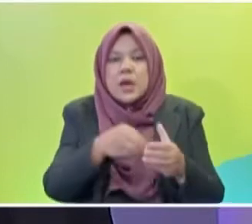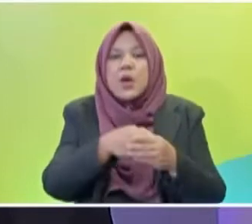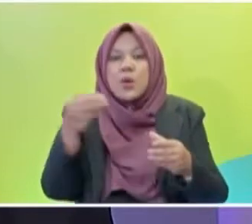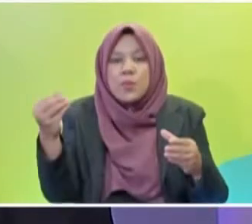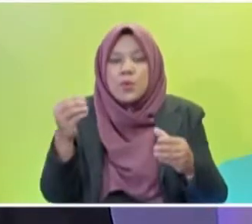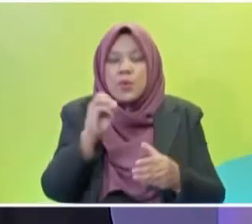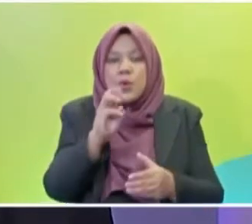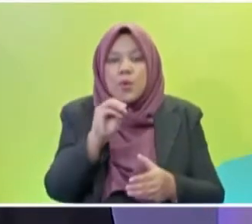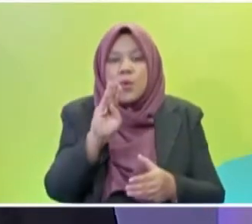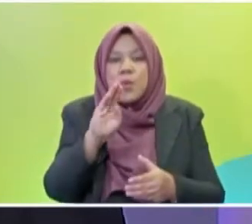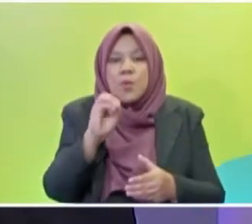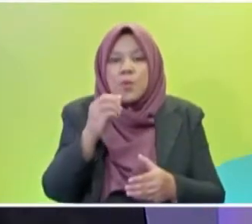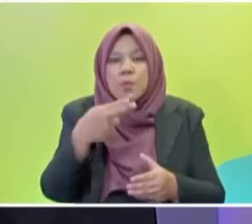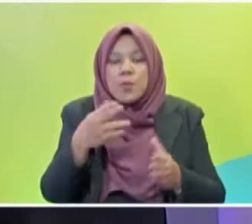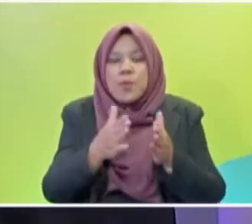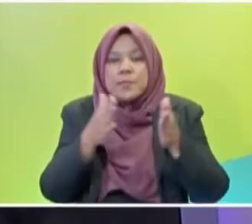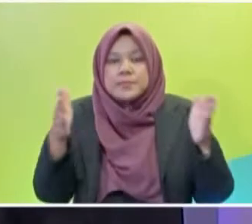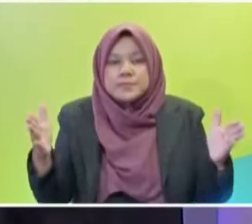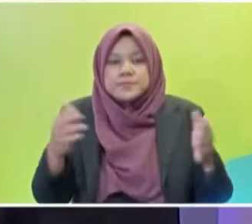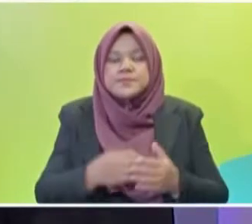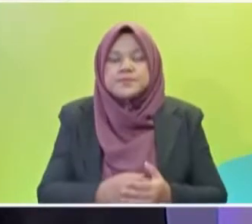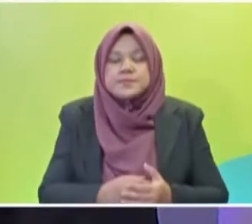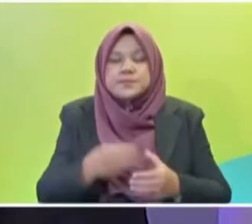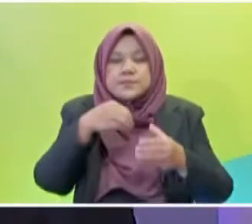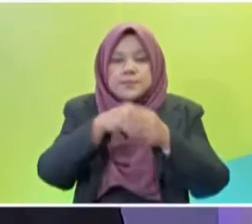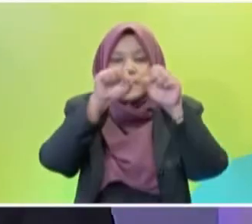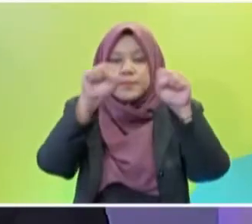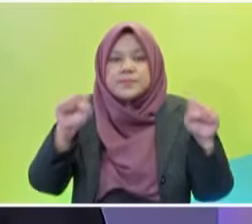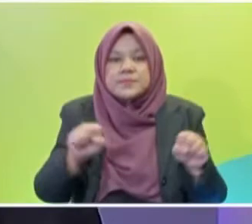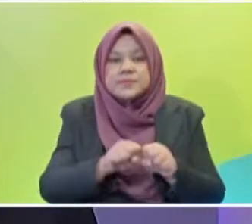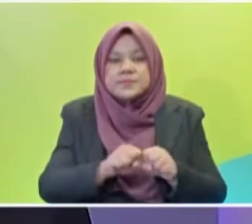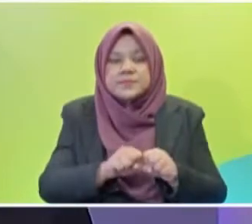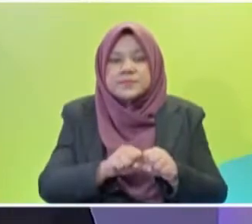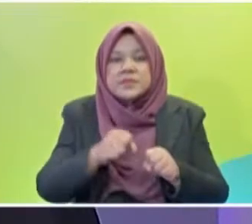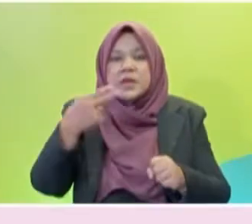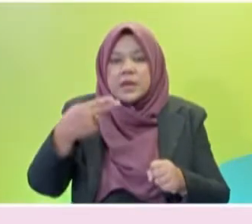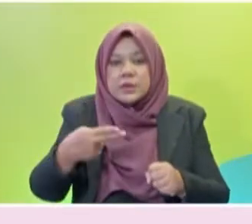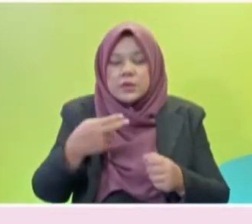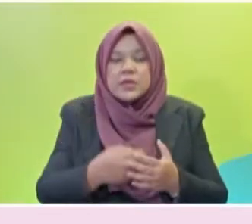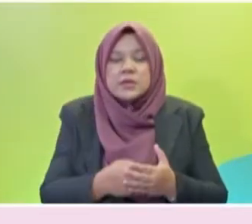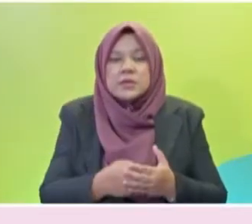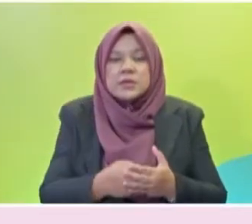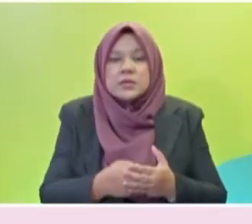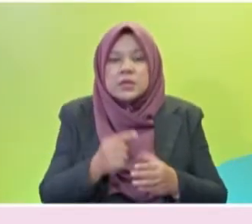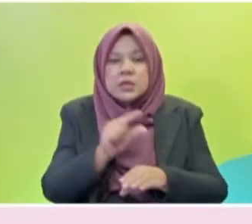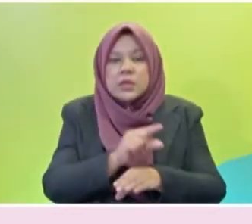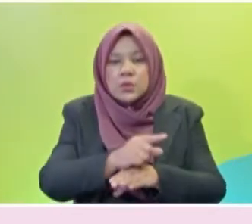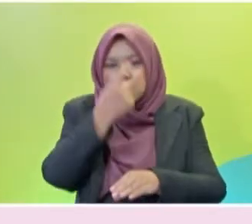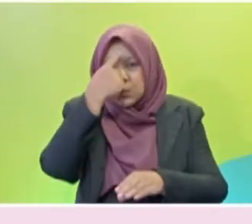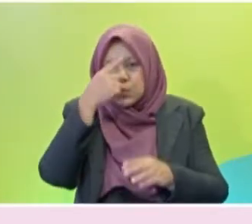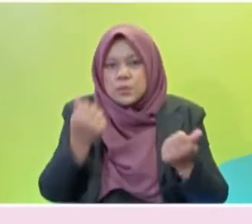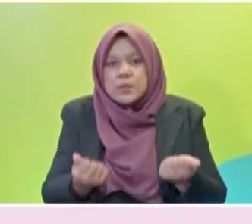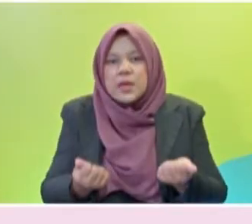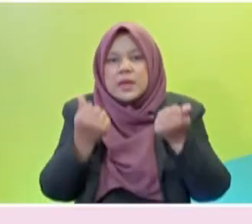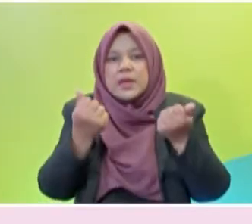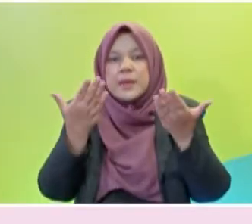besar. Okey, dalam sistem jet hidrolik ini juga kita tahu bahawa jet hidrolik lazimnya digunakan untuk mengangkat beban yang